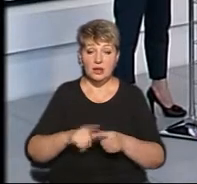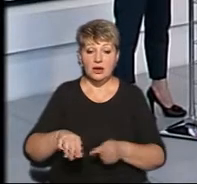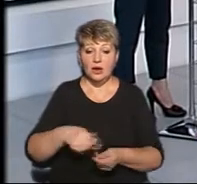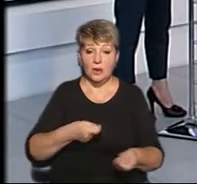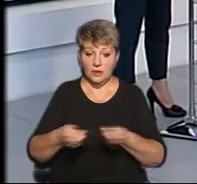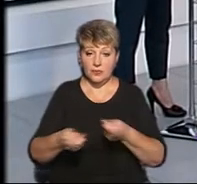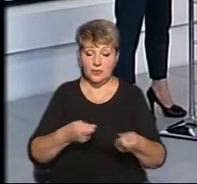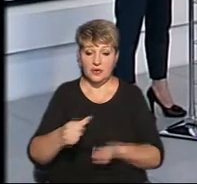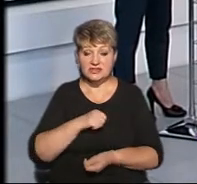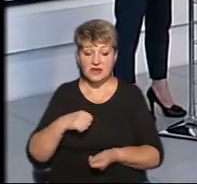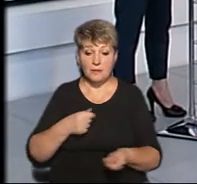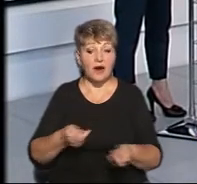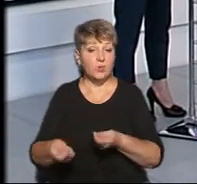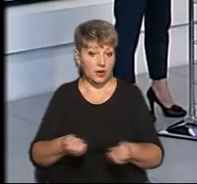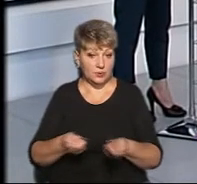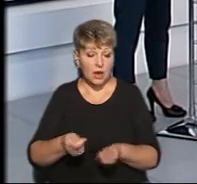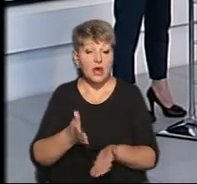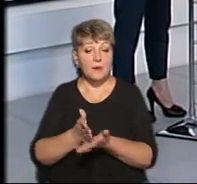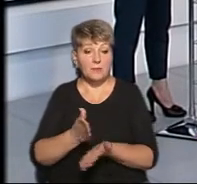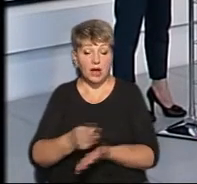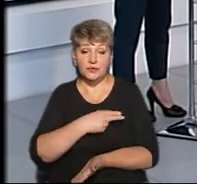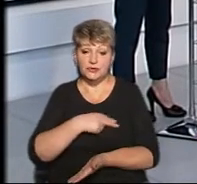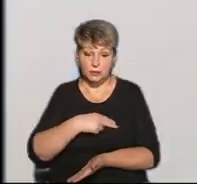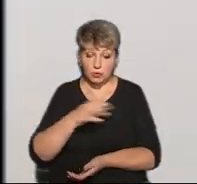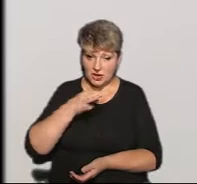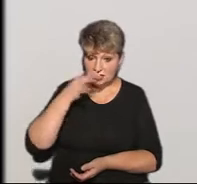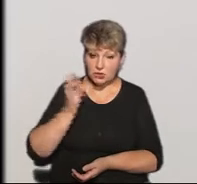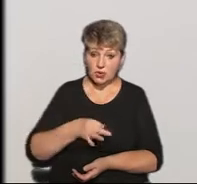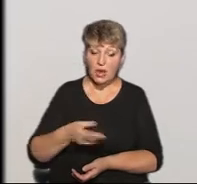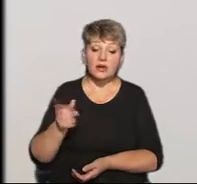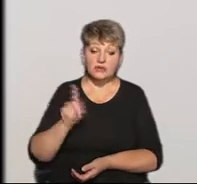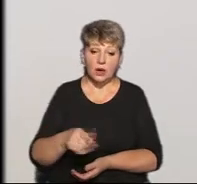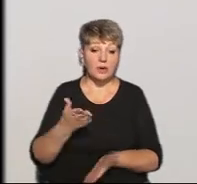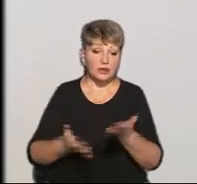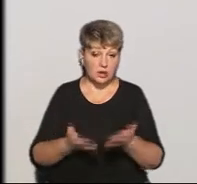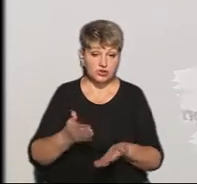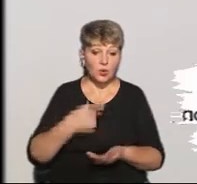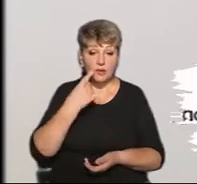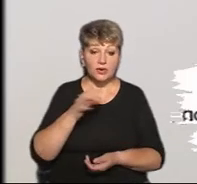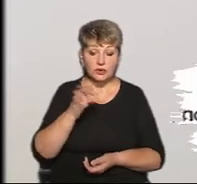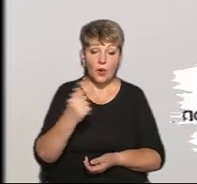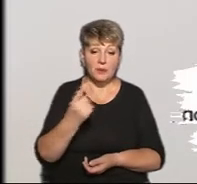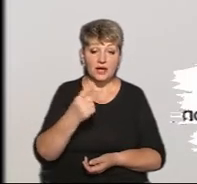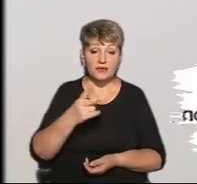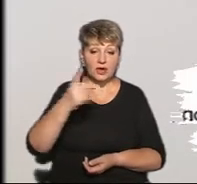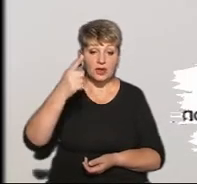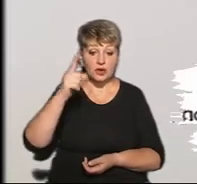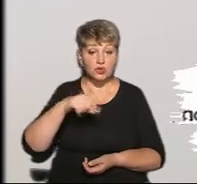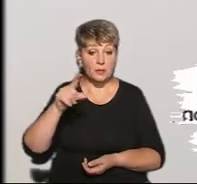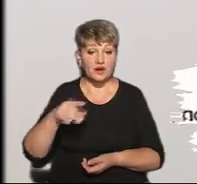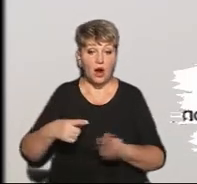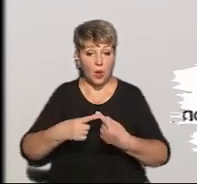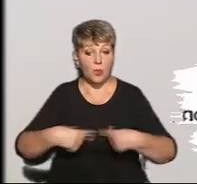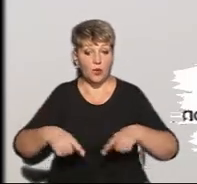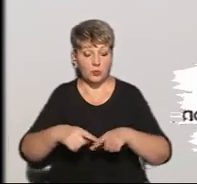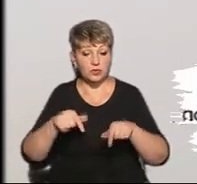особами місцевого самоврядування, вони мають депутатський досвід. Також, якщо вже говорити про перші номери на округах, то